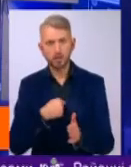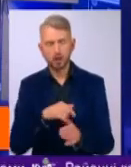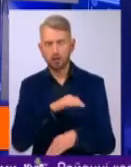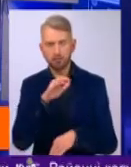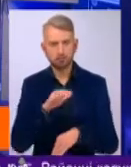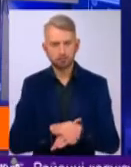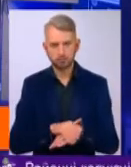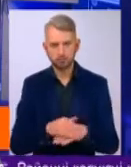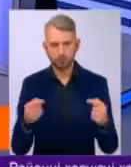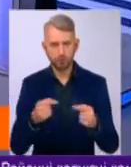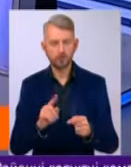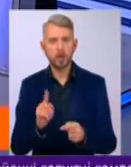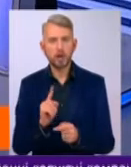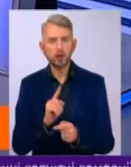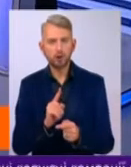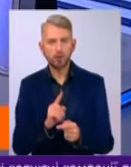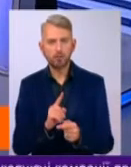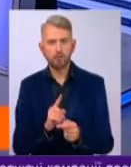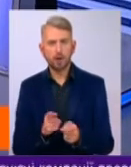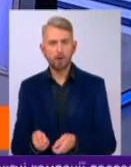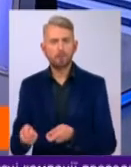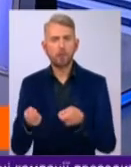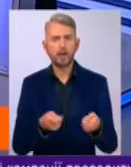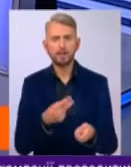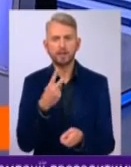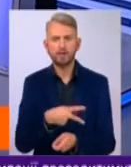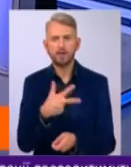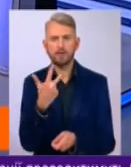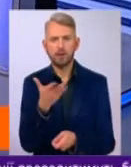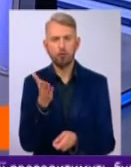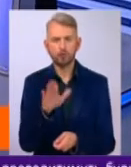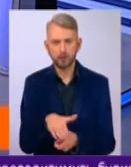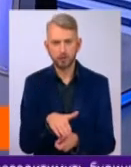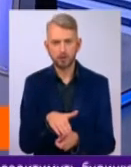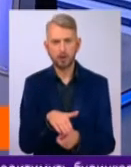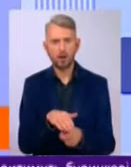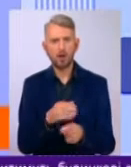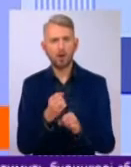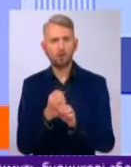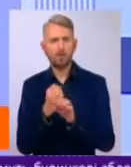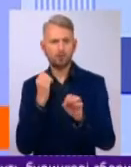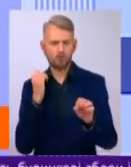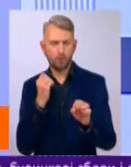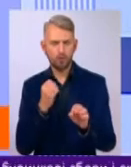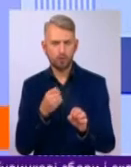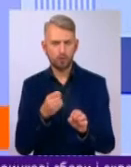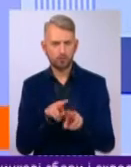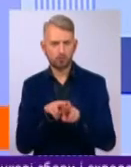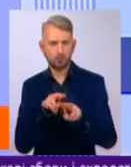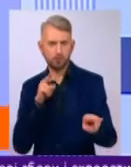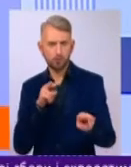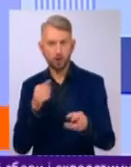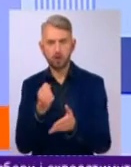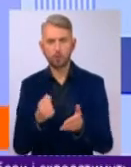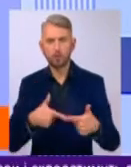констатую однозначно, для того, щоб принести 23 одиниці довгоствольної зброї в готель,